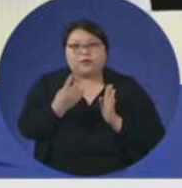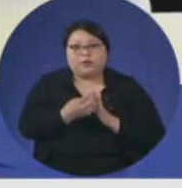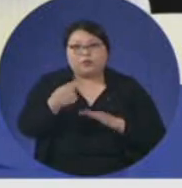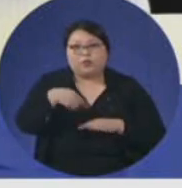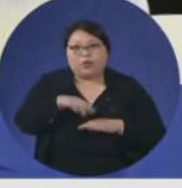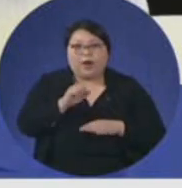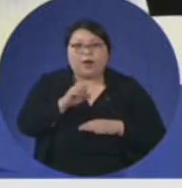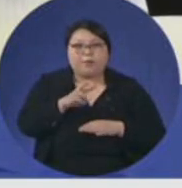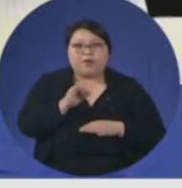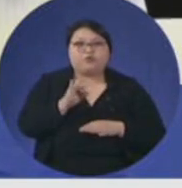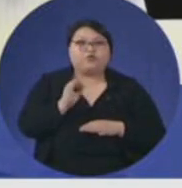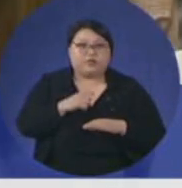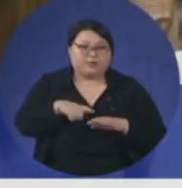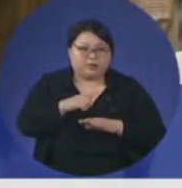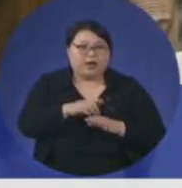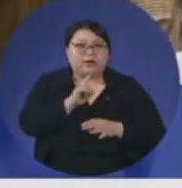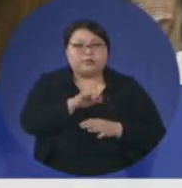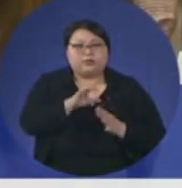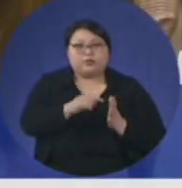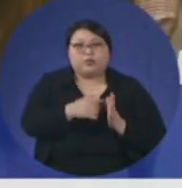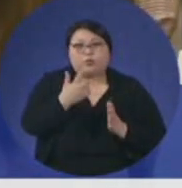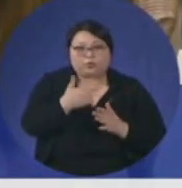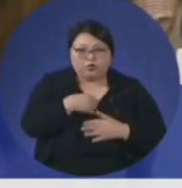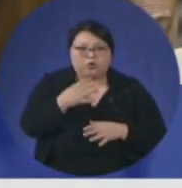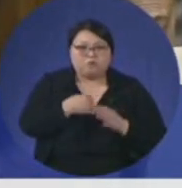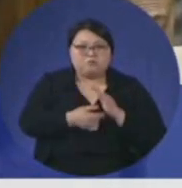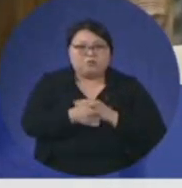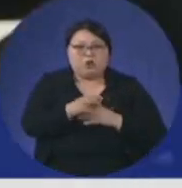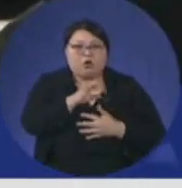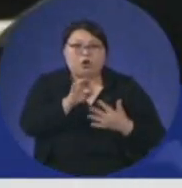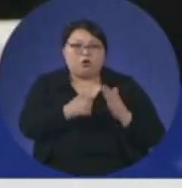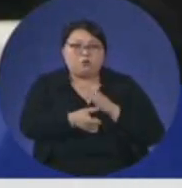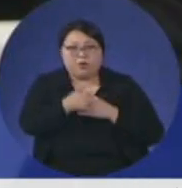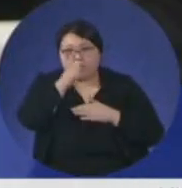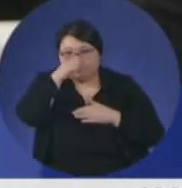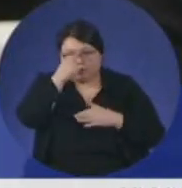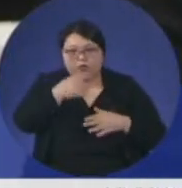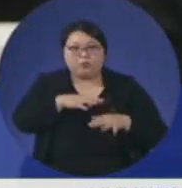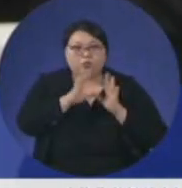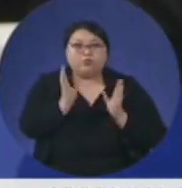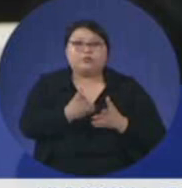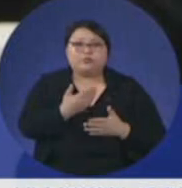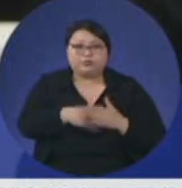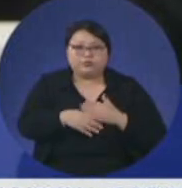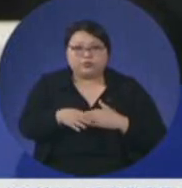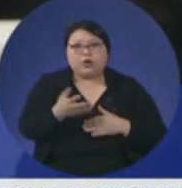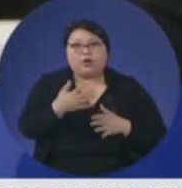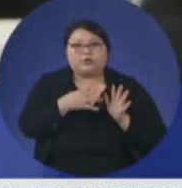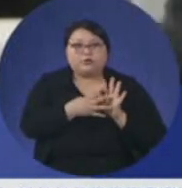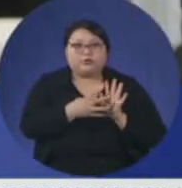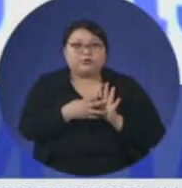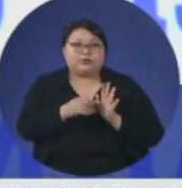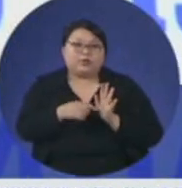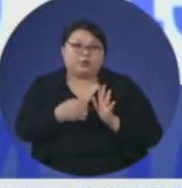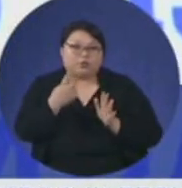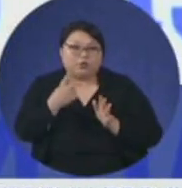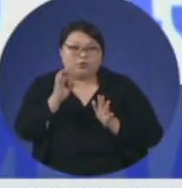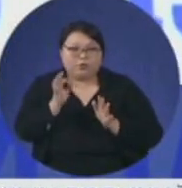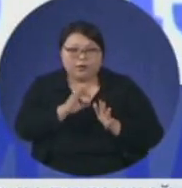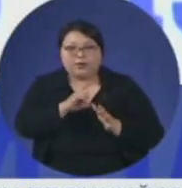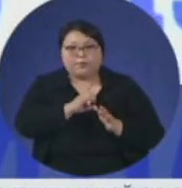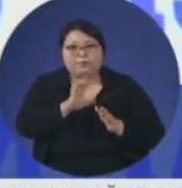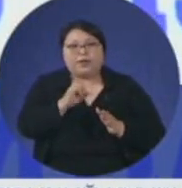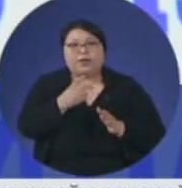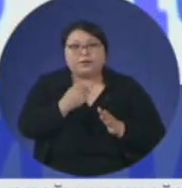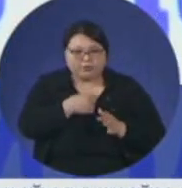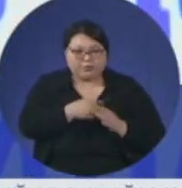амарчих газарт, 15.3% нь төрөлцсөн мэрэгжлийн эмнэлэгт байгаа төдийгүй нийт төрөлтийн 99.2% их барихыг мэрэгжсэн